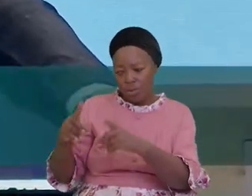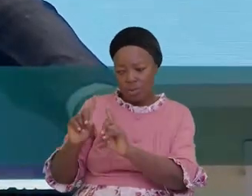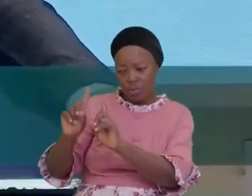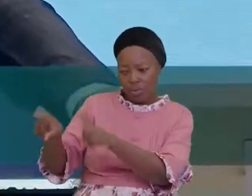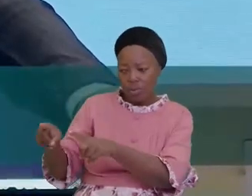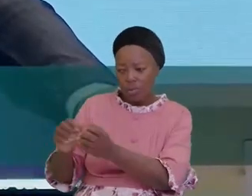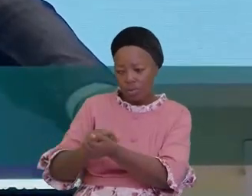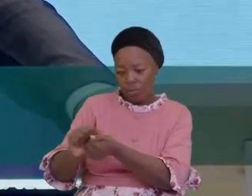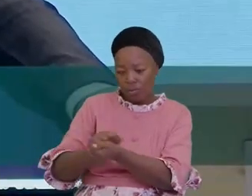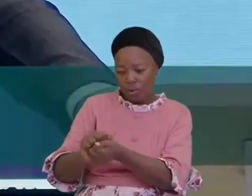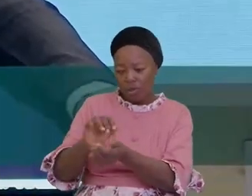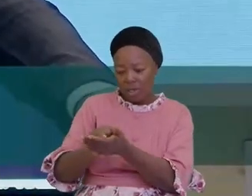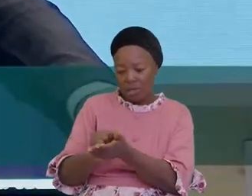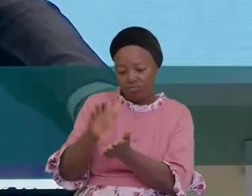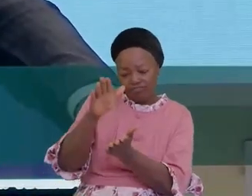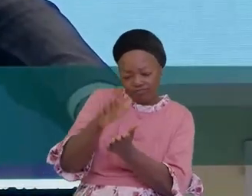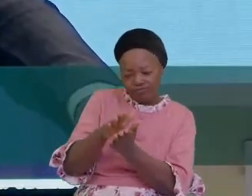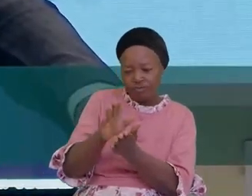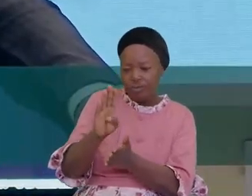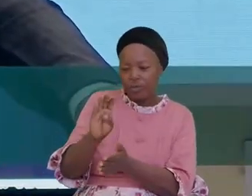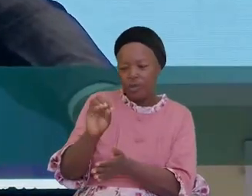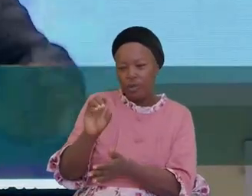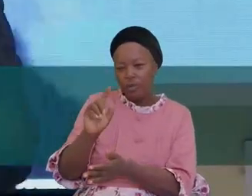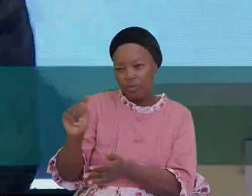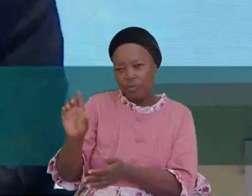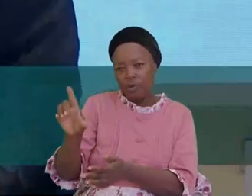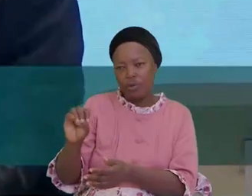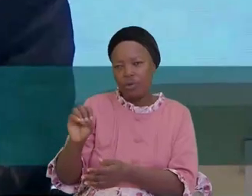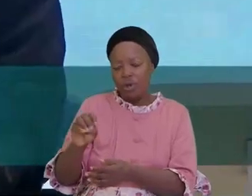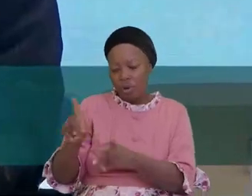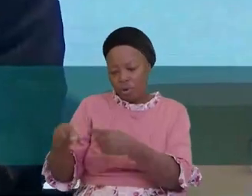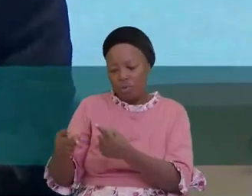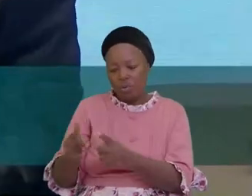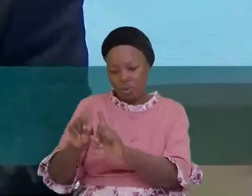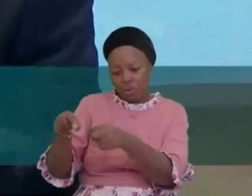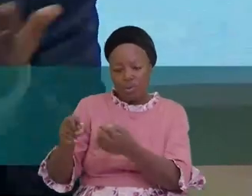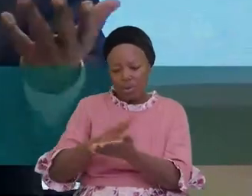Va laver ta petite bouteille. Purifie ta petite bouteille.